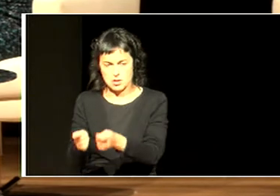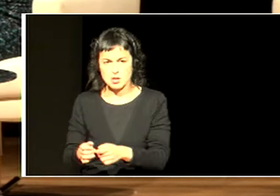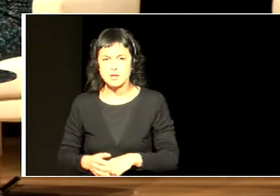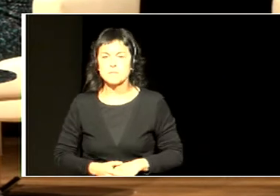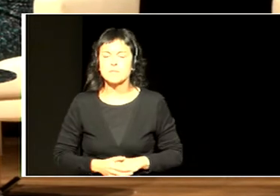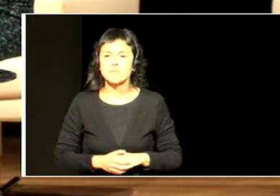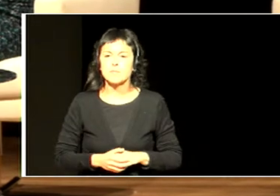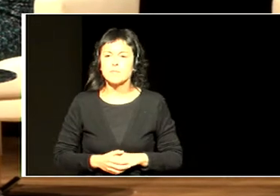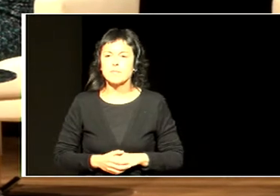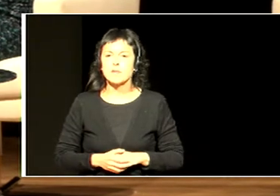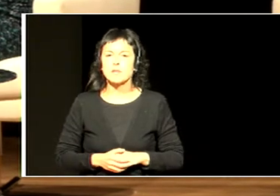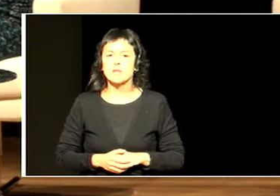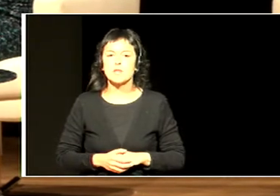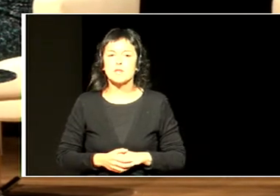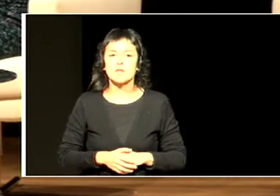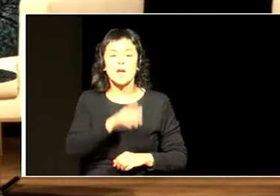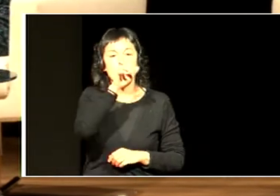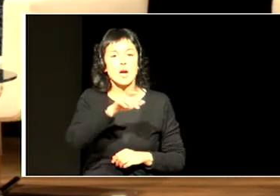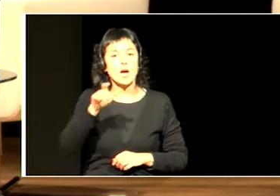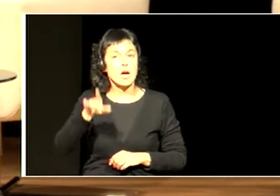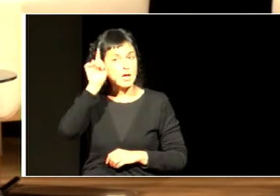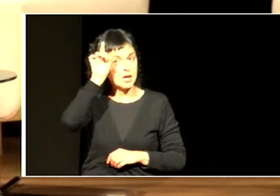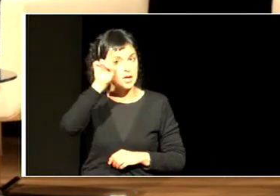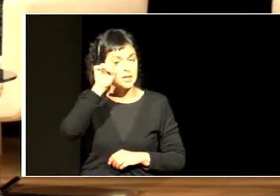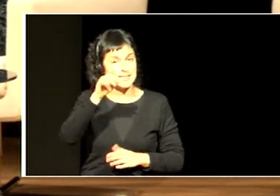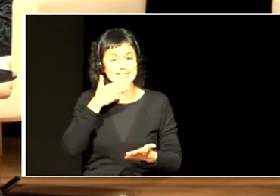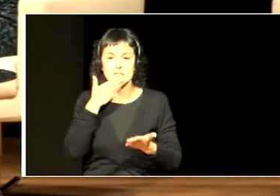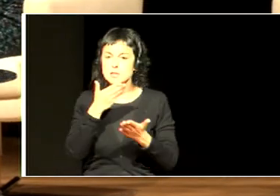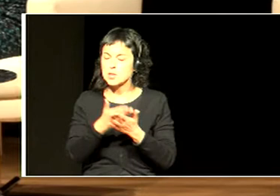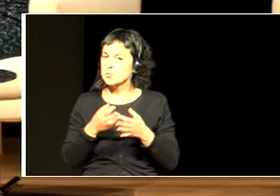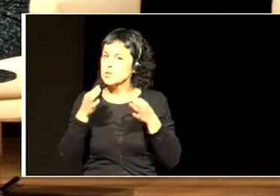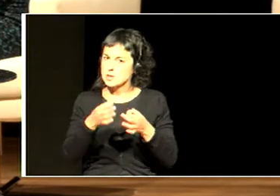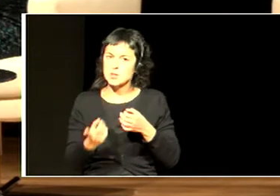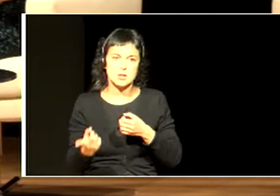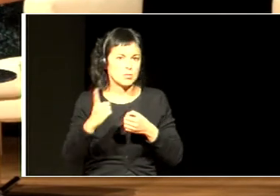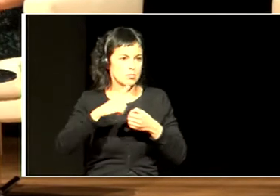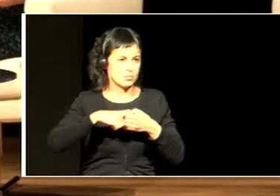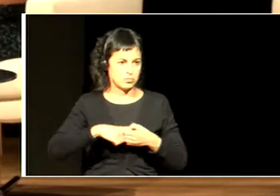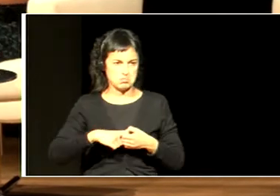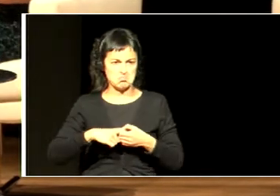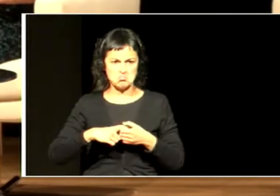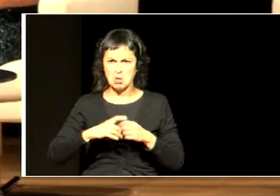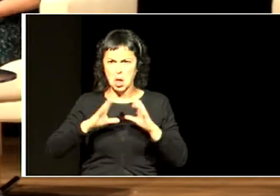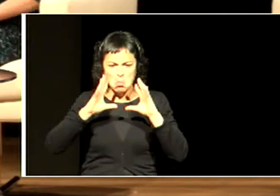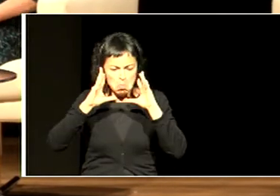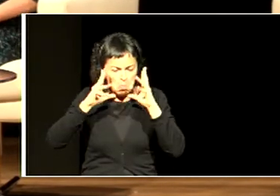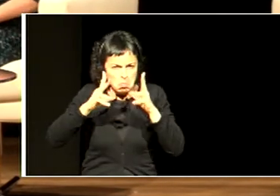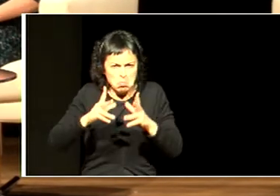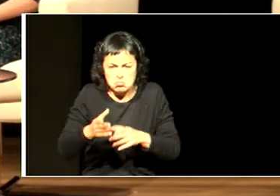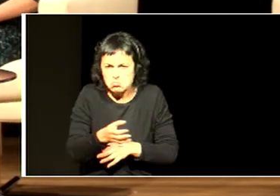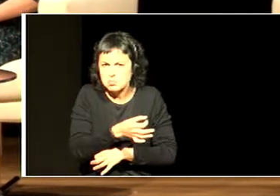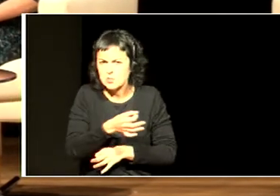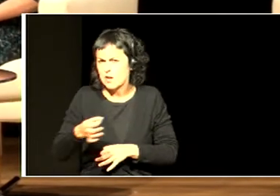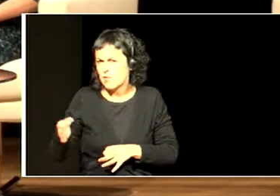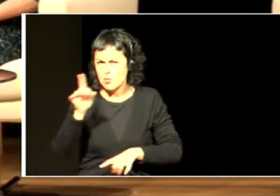Eskatzen diogun irakaslei momentu ero parte hartzeko implikazio ez dago inolako arazorik. Danak